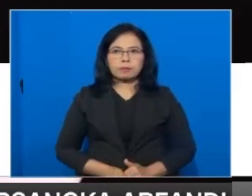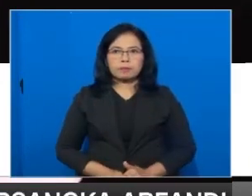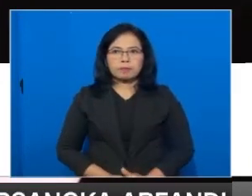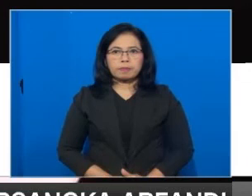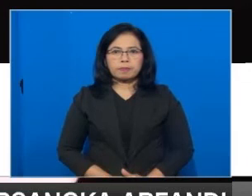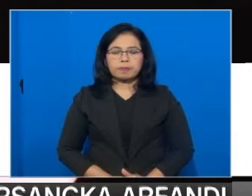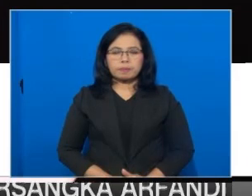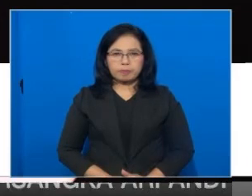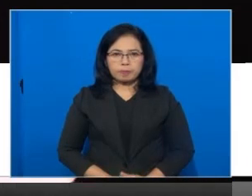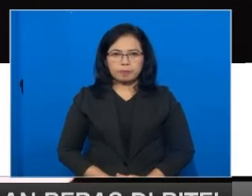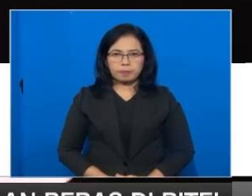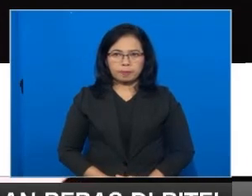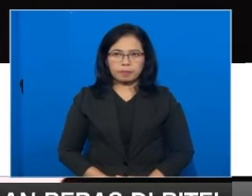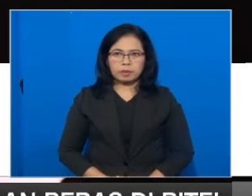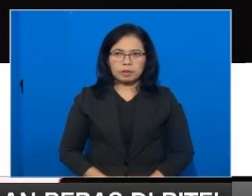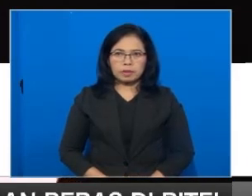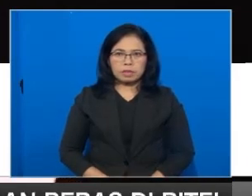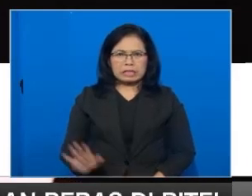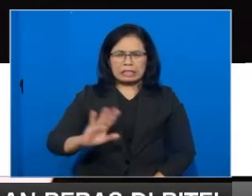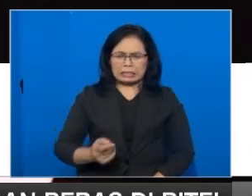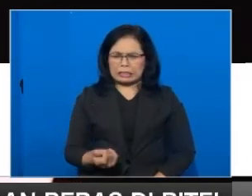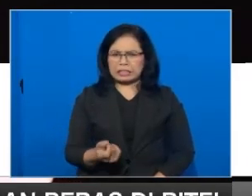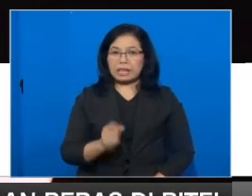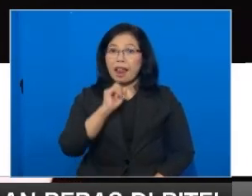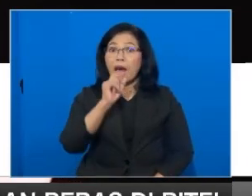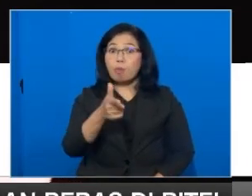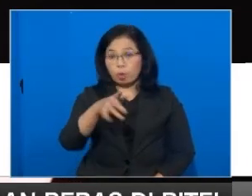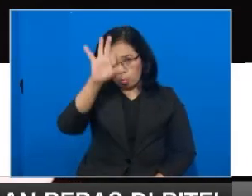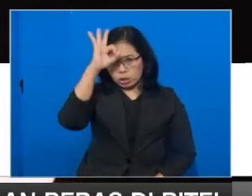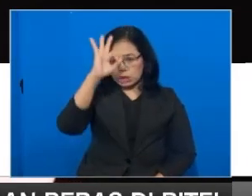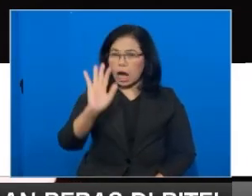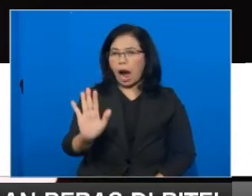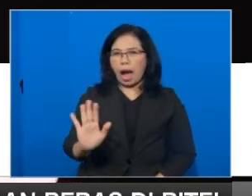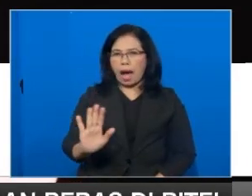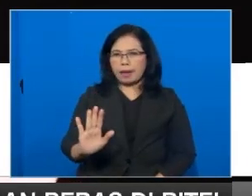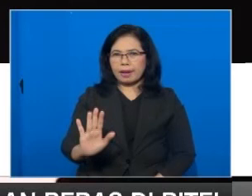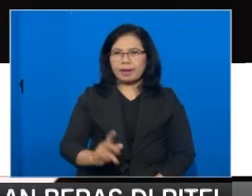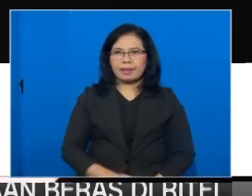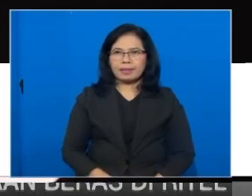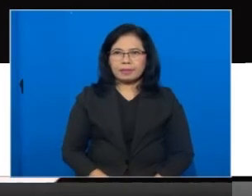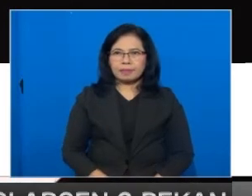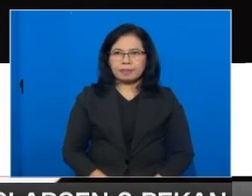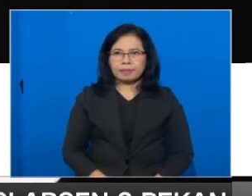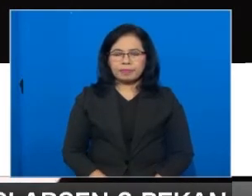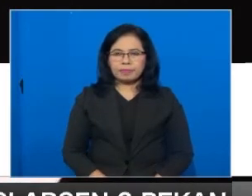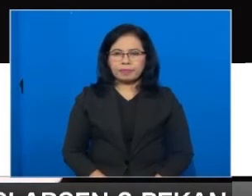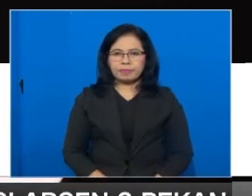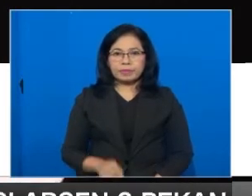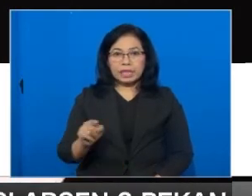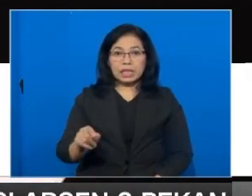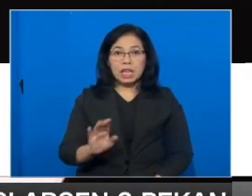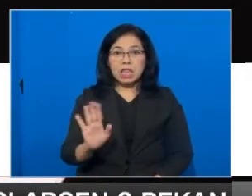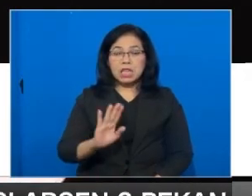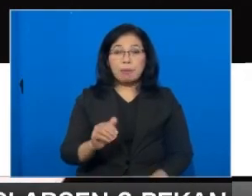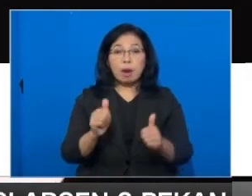jangan ya sedikit-sedikit melapor ke kepolisian ini ini kan tidak sehat buat kita sebagai bangsa